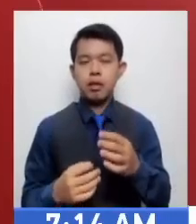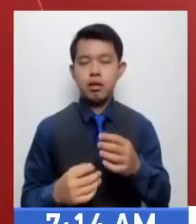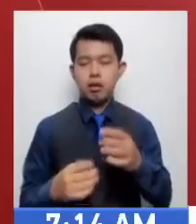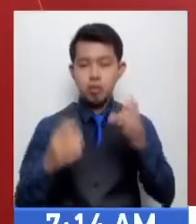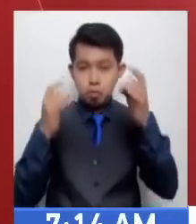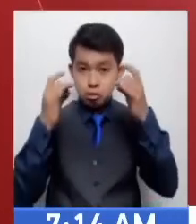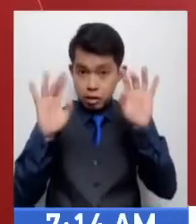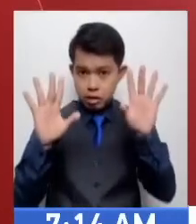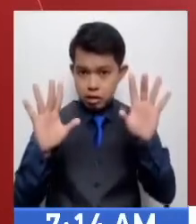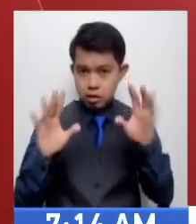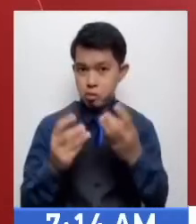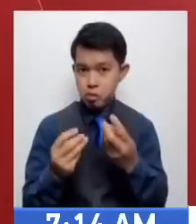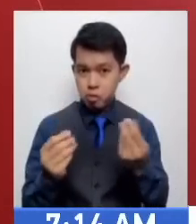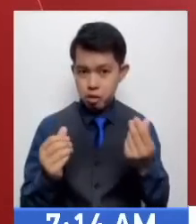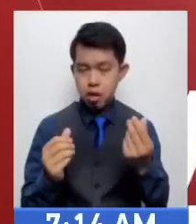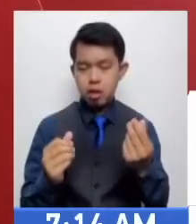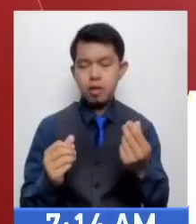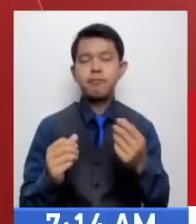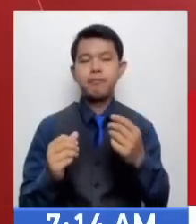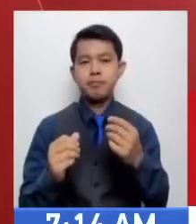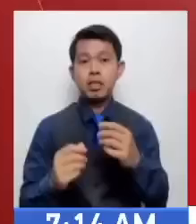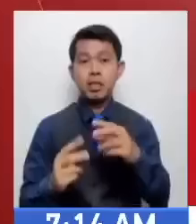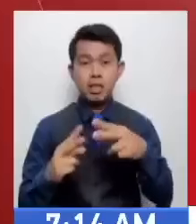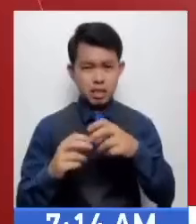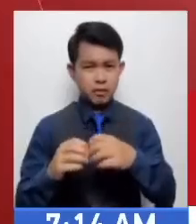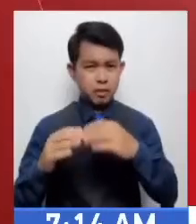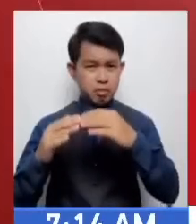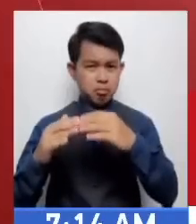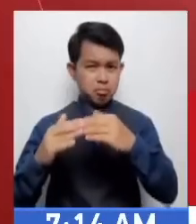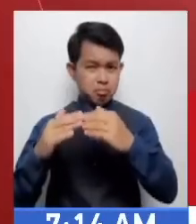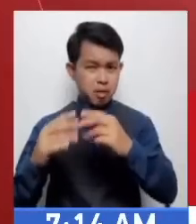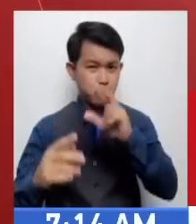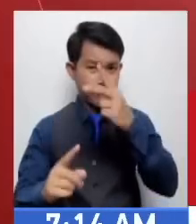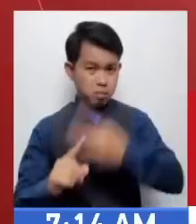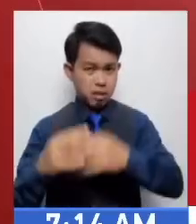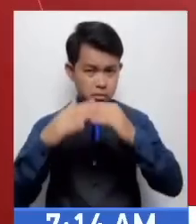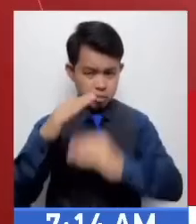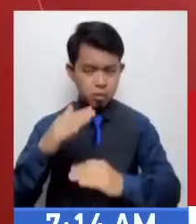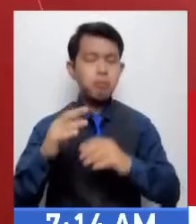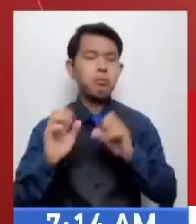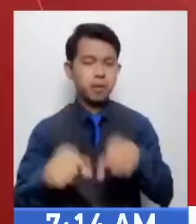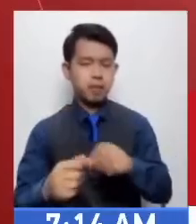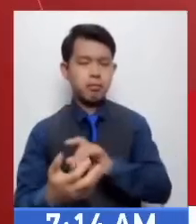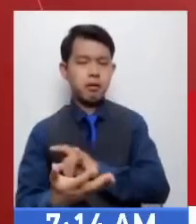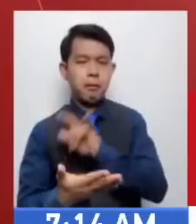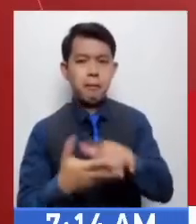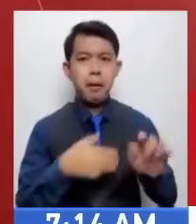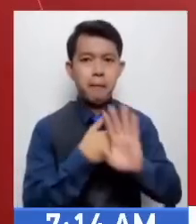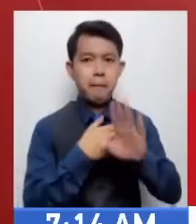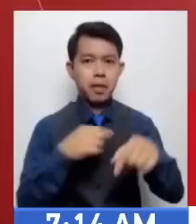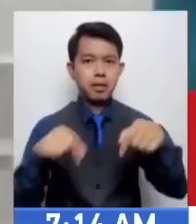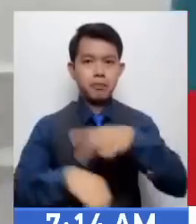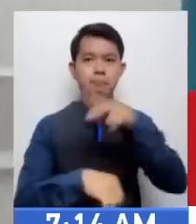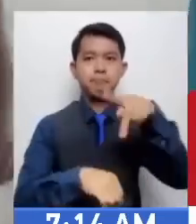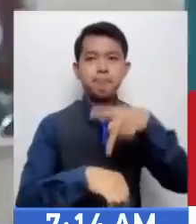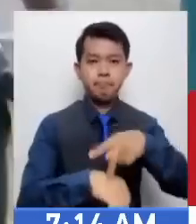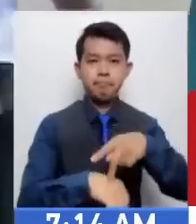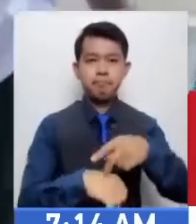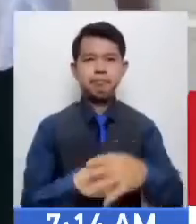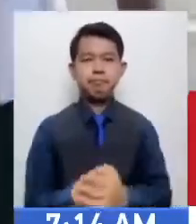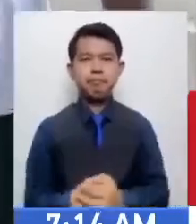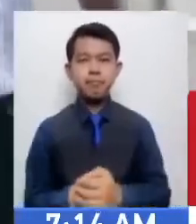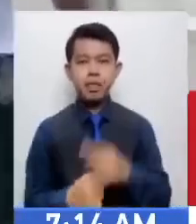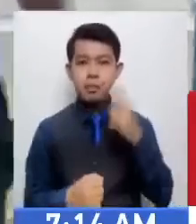naman po matapos yung 2 buwan, opo, ay pwede naman po nga bumalik na si Congressman Teves para harapin nga po itong